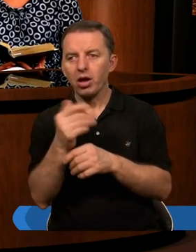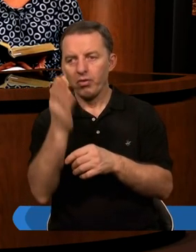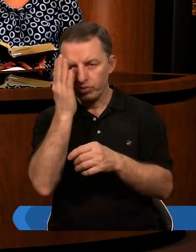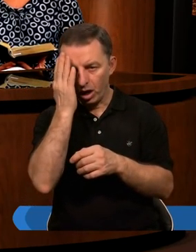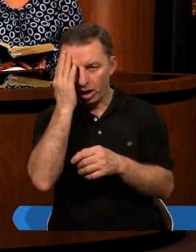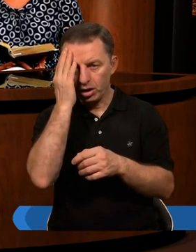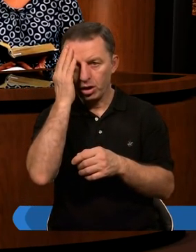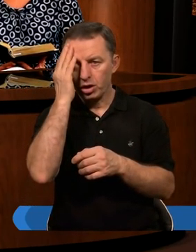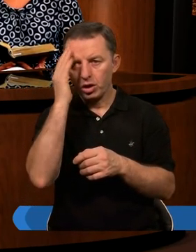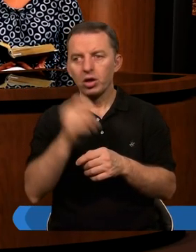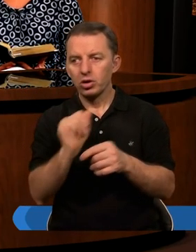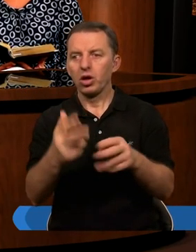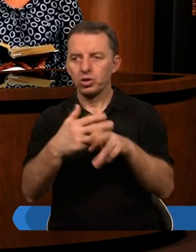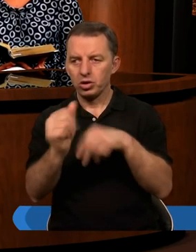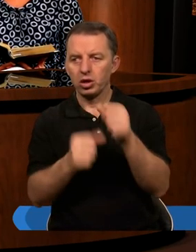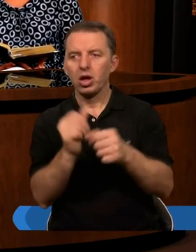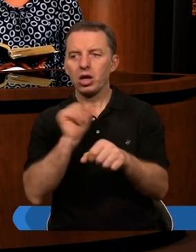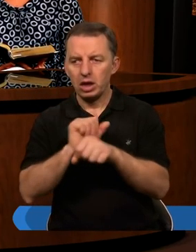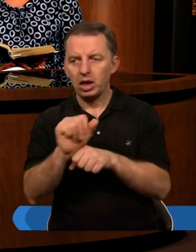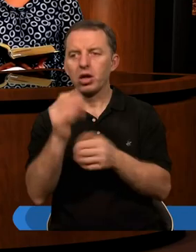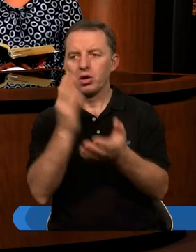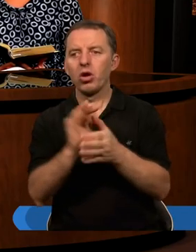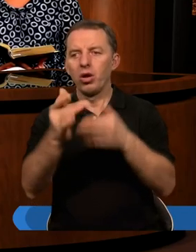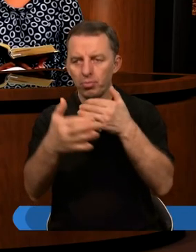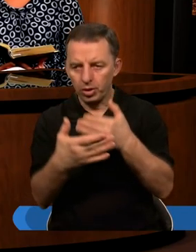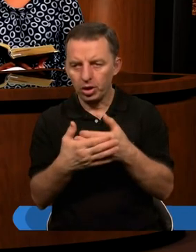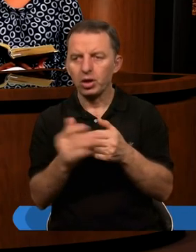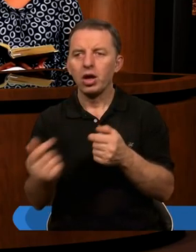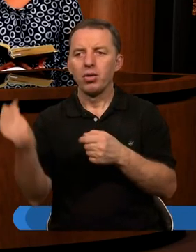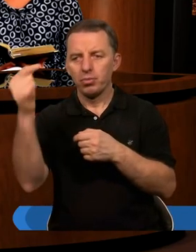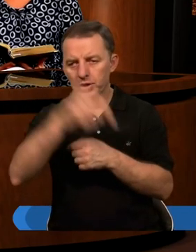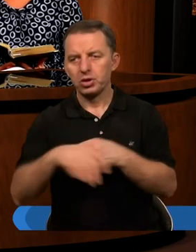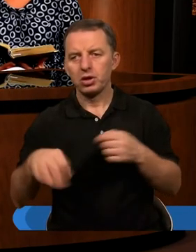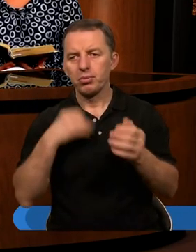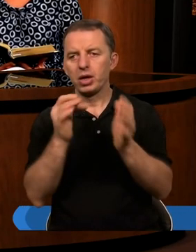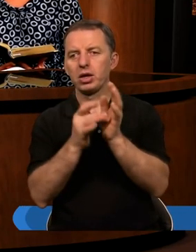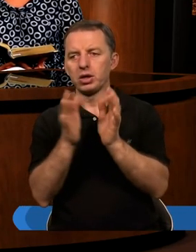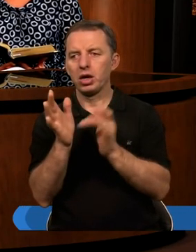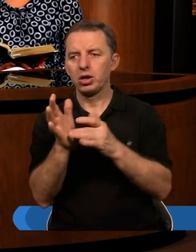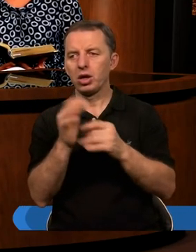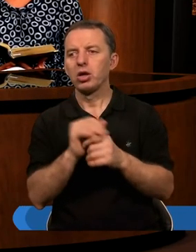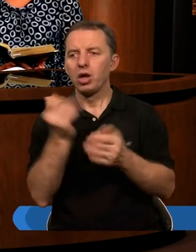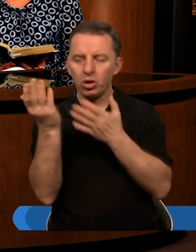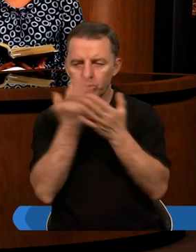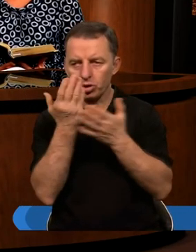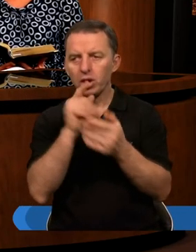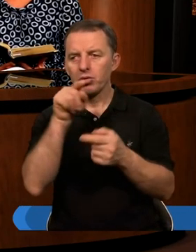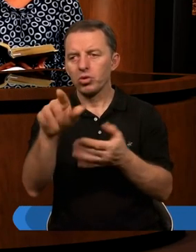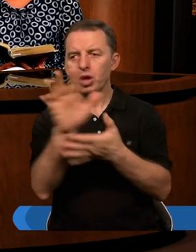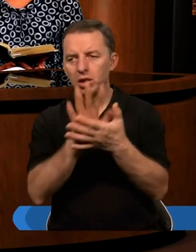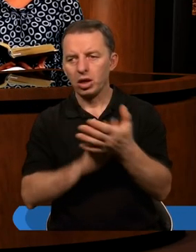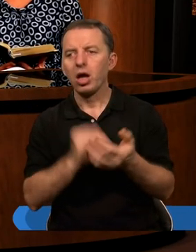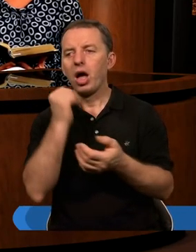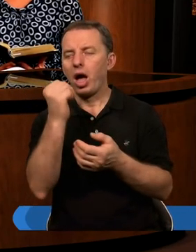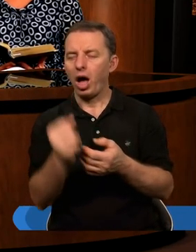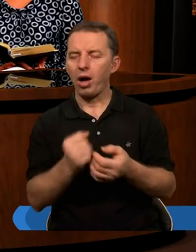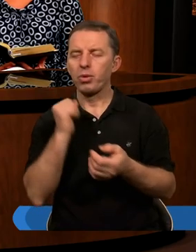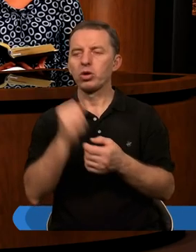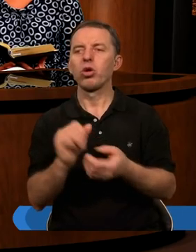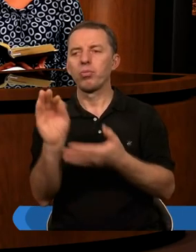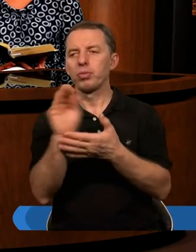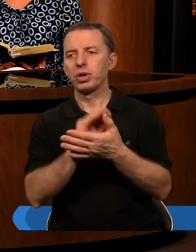wiadomo, że już o te 30 lat jesteśmy bliżej przyjścia Pana, tak? Ale czytamy tutaj tekst, który apostoł